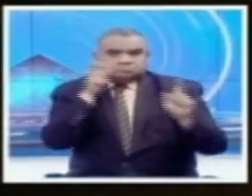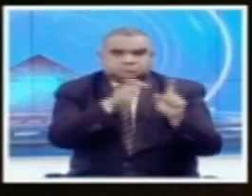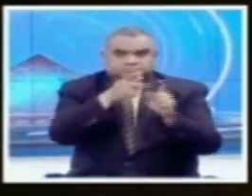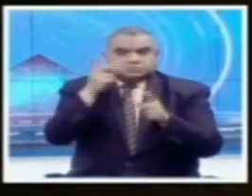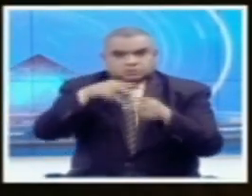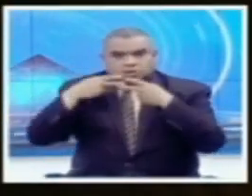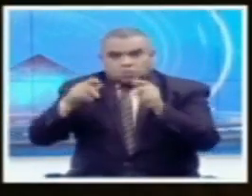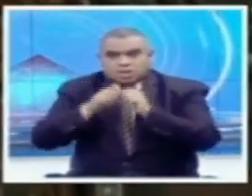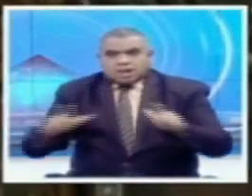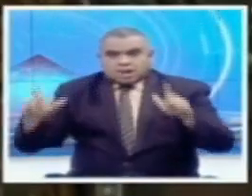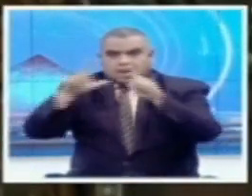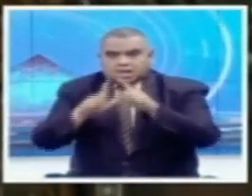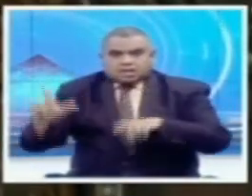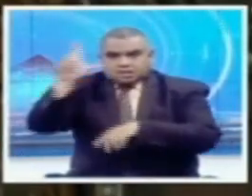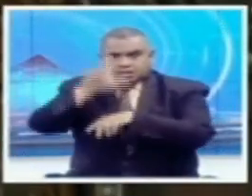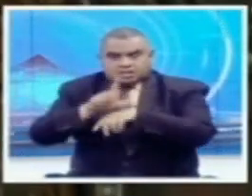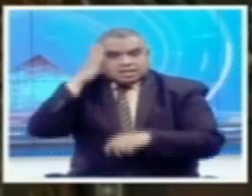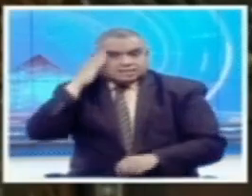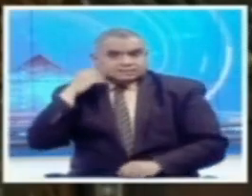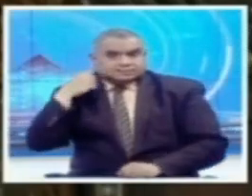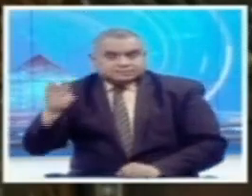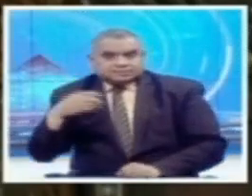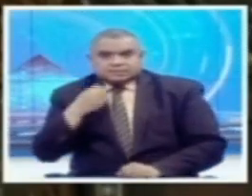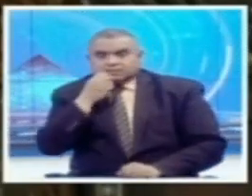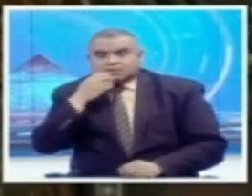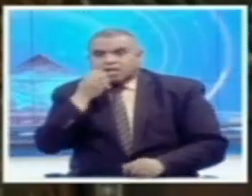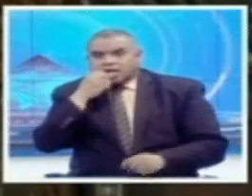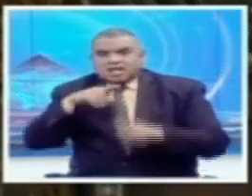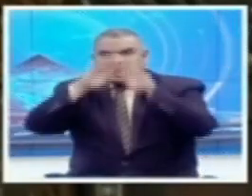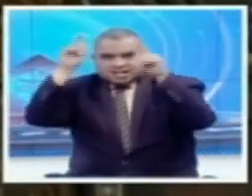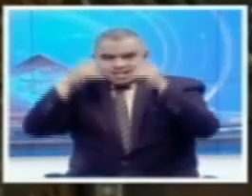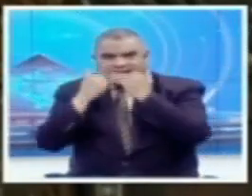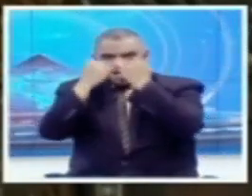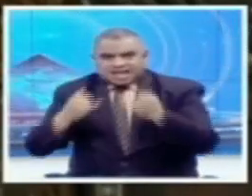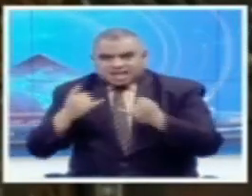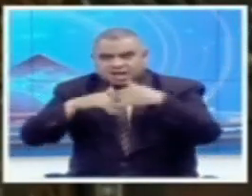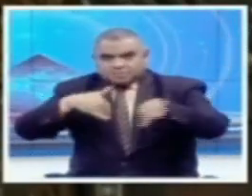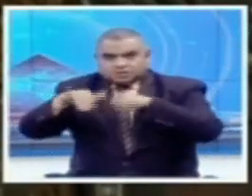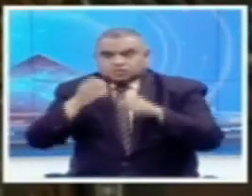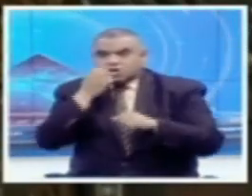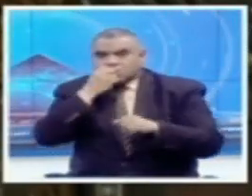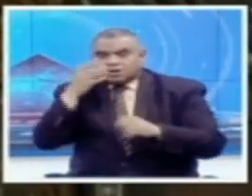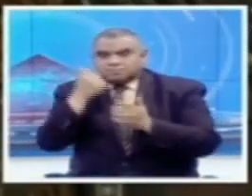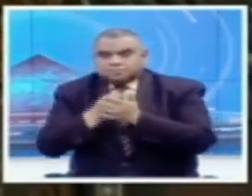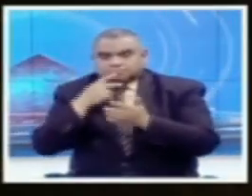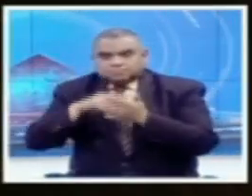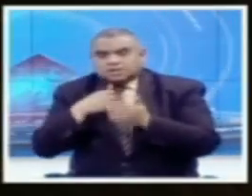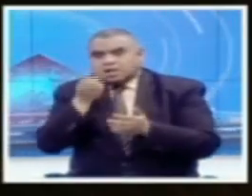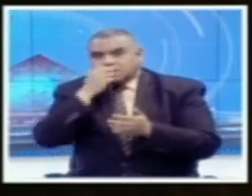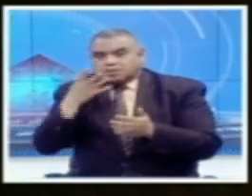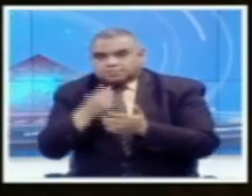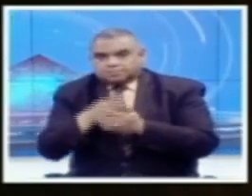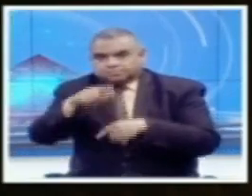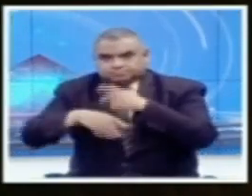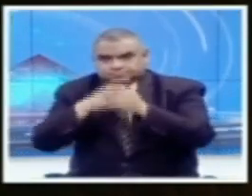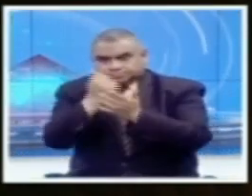وافقت اللجنة العليا على السماح بموائد الإفطار، وهنا نؤكد على أهمية إطعام الطعام. وفي هذا